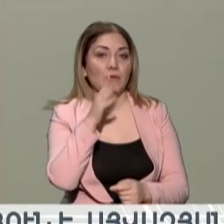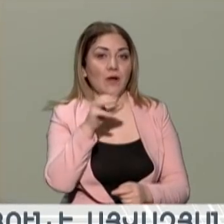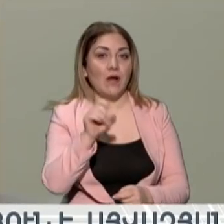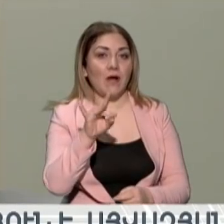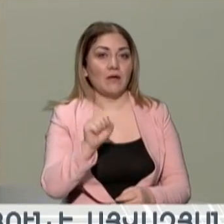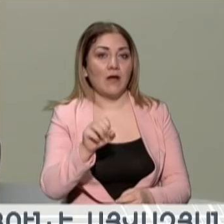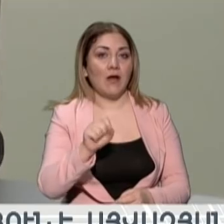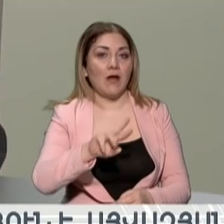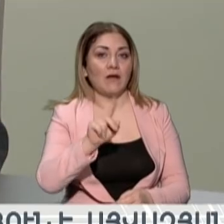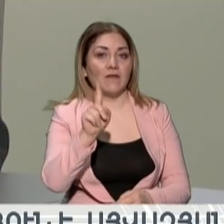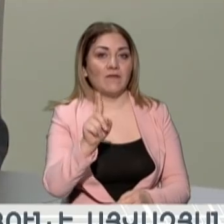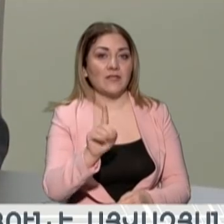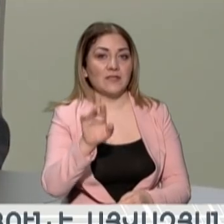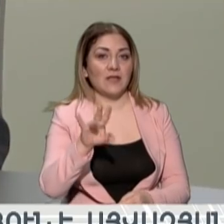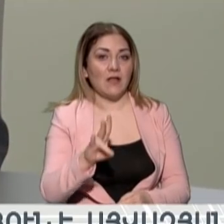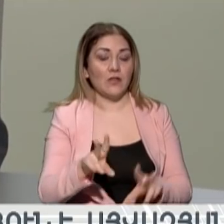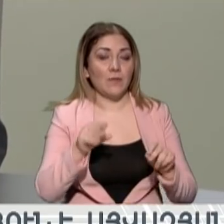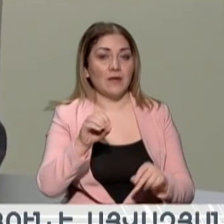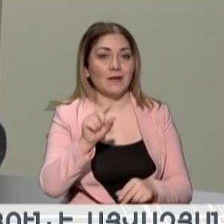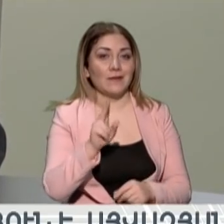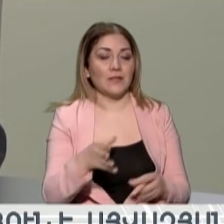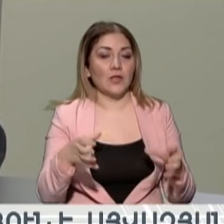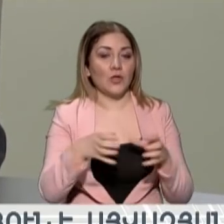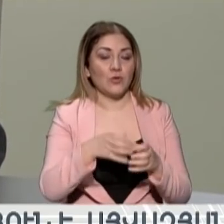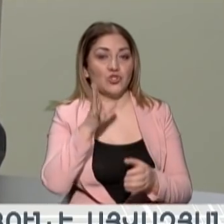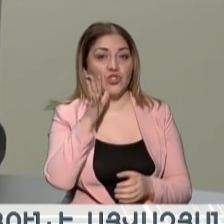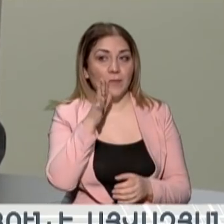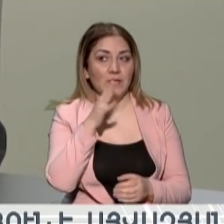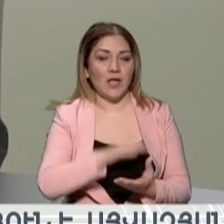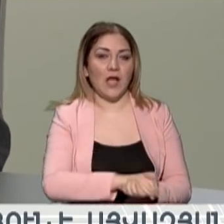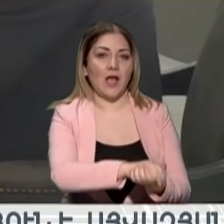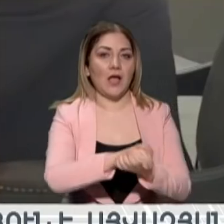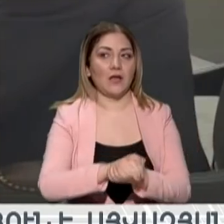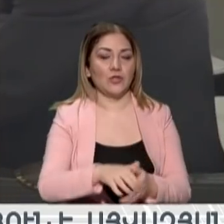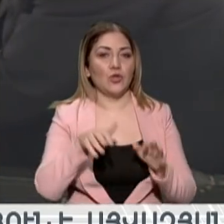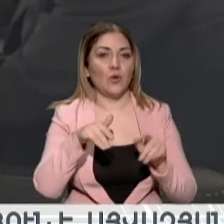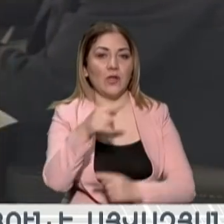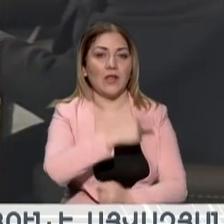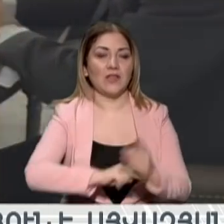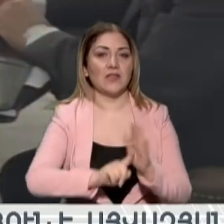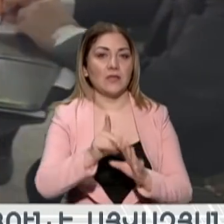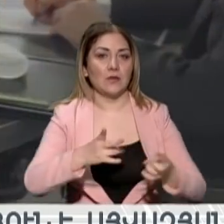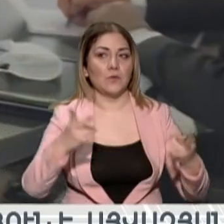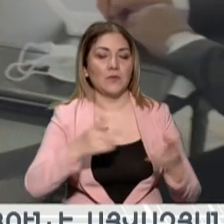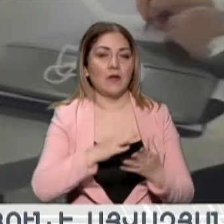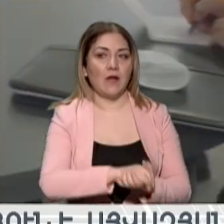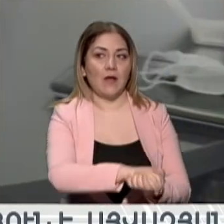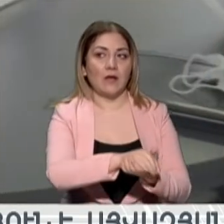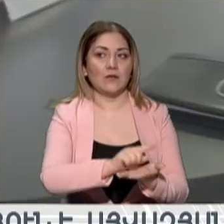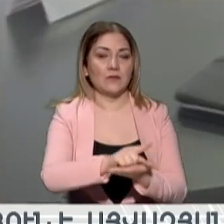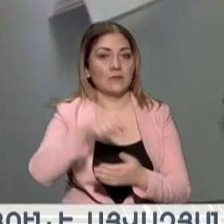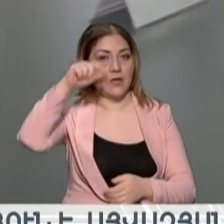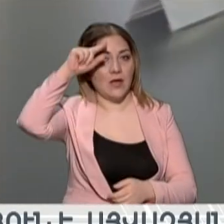Արա Այվազյանը ընդգծել է ԵԱԿ Մինսկի խմբի համանախագահության շրջանակում խաղաղ գործընթացի վերսկսման անհրաժեշտությունը։